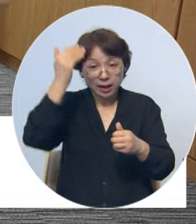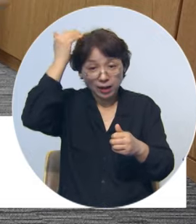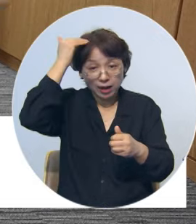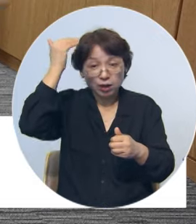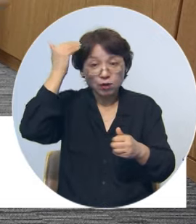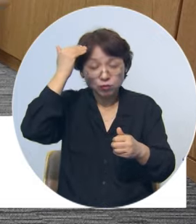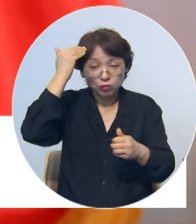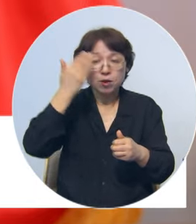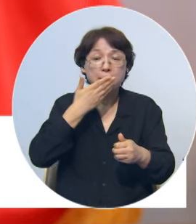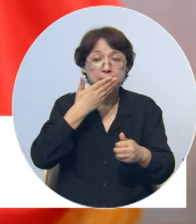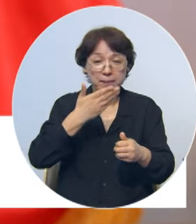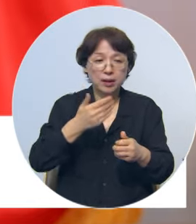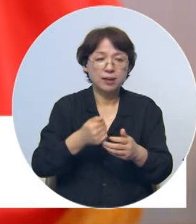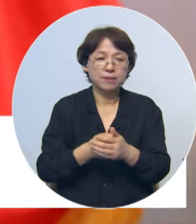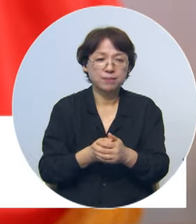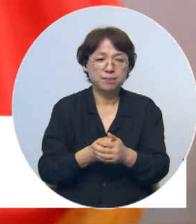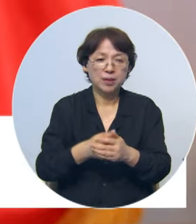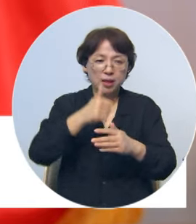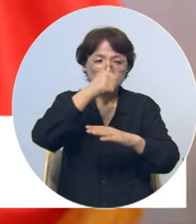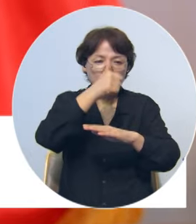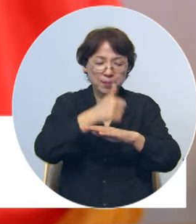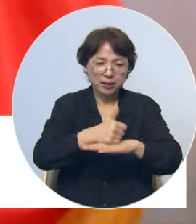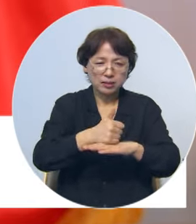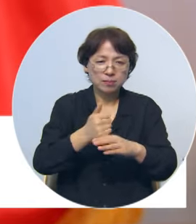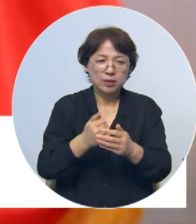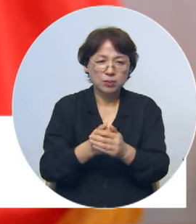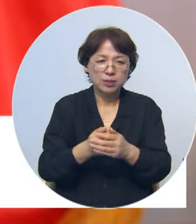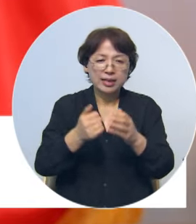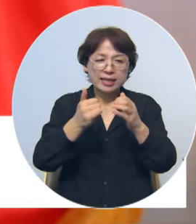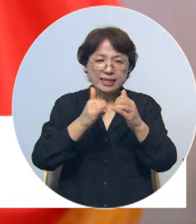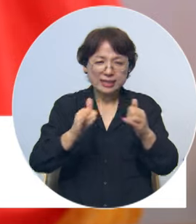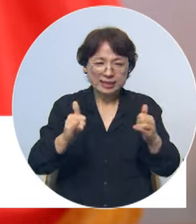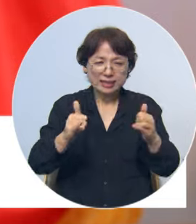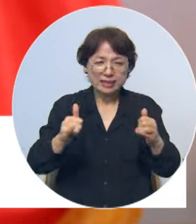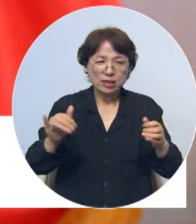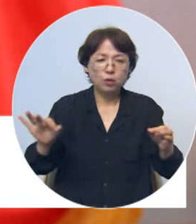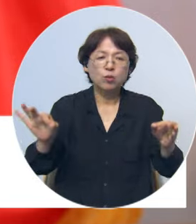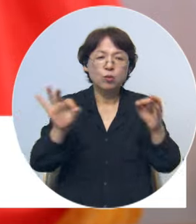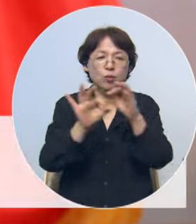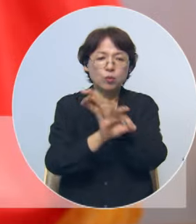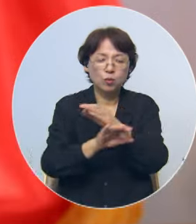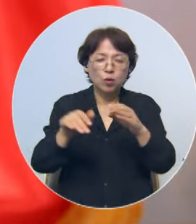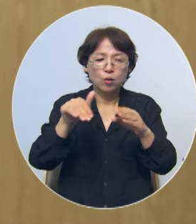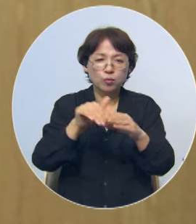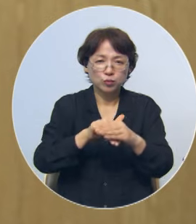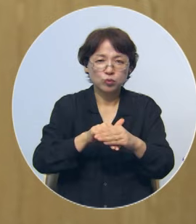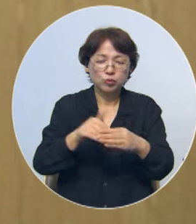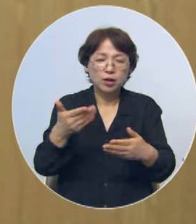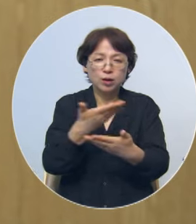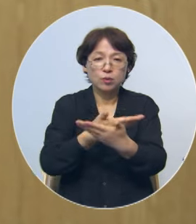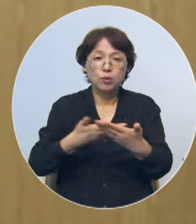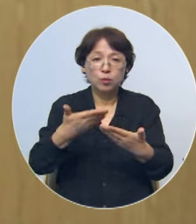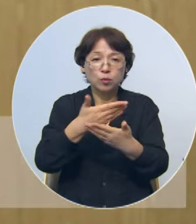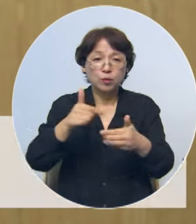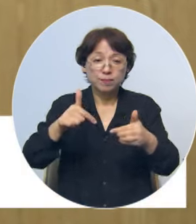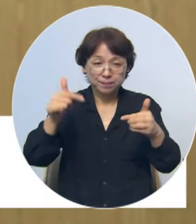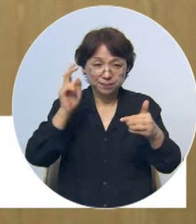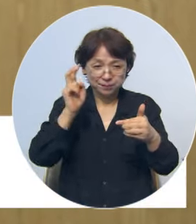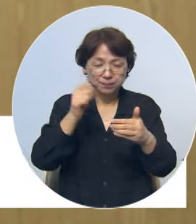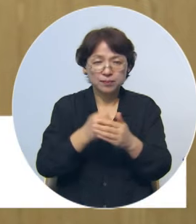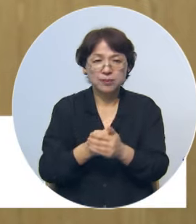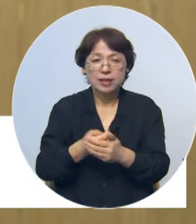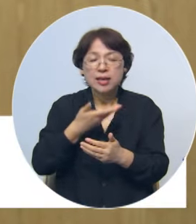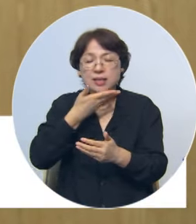the European Union. And the last but least, you know, I think it's a people-to-people contact culture. 네, 체코